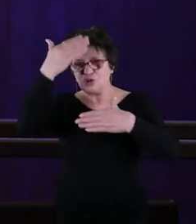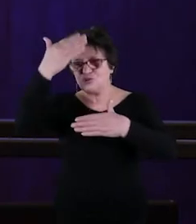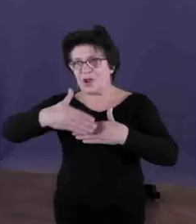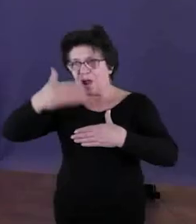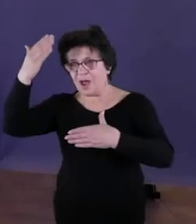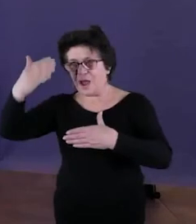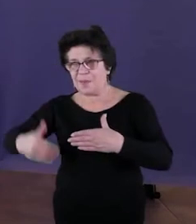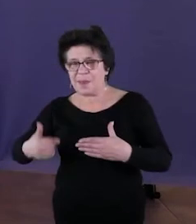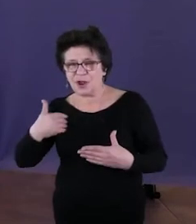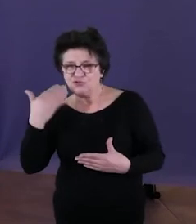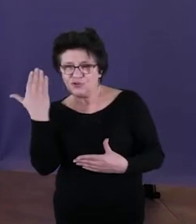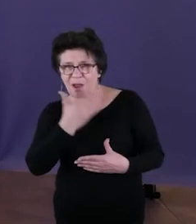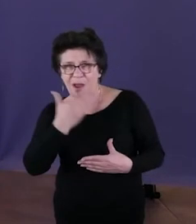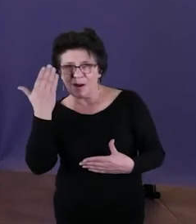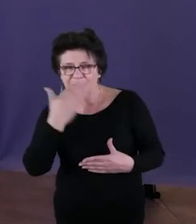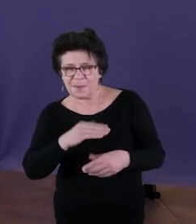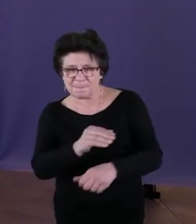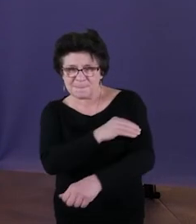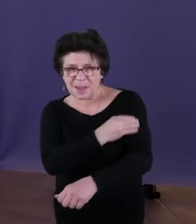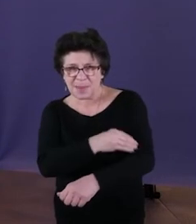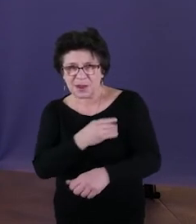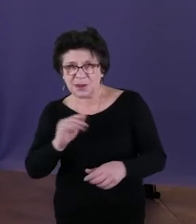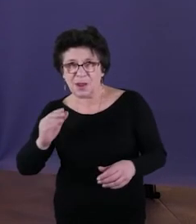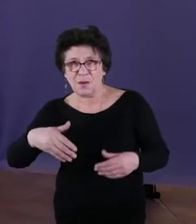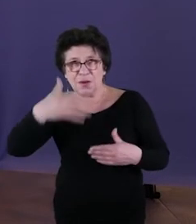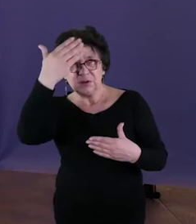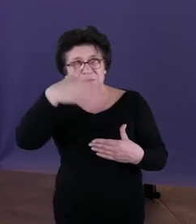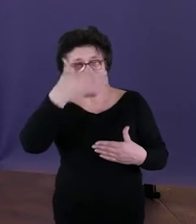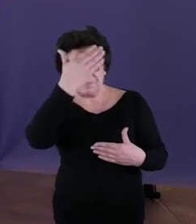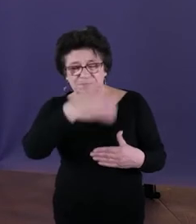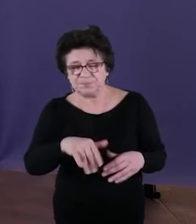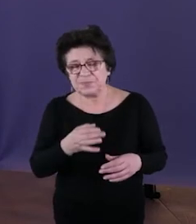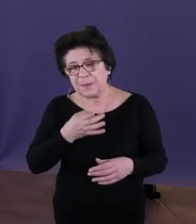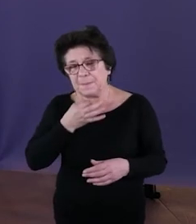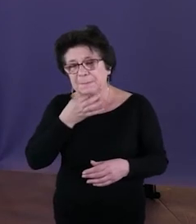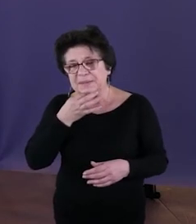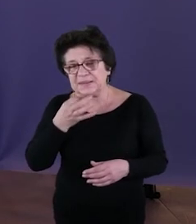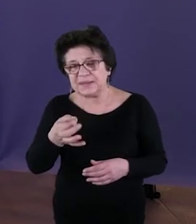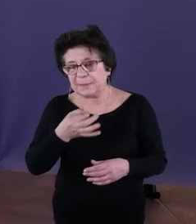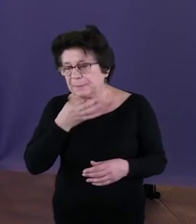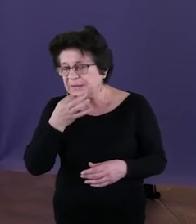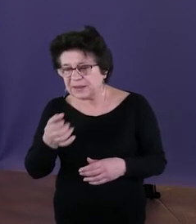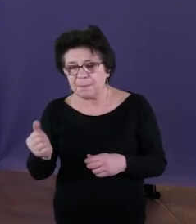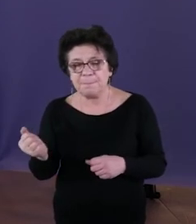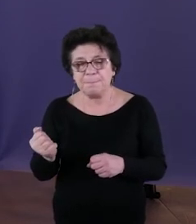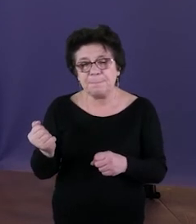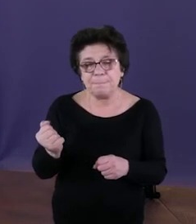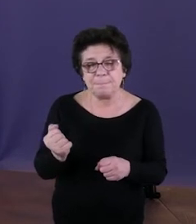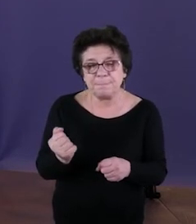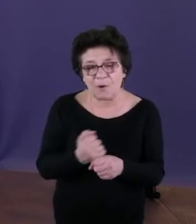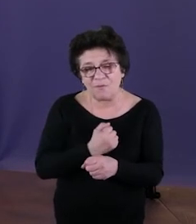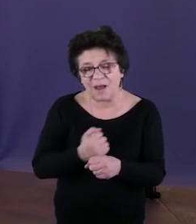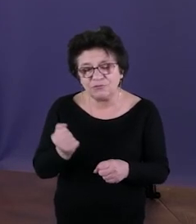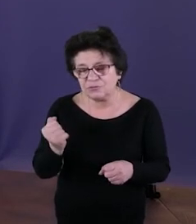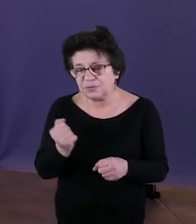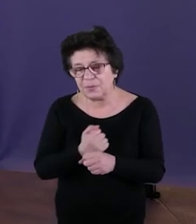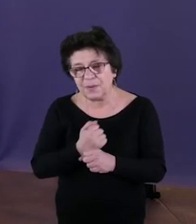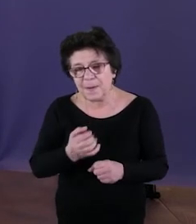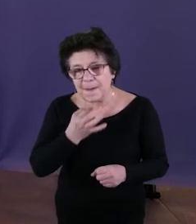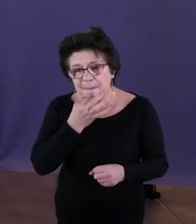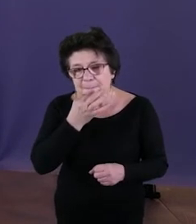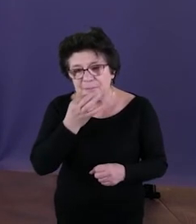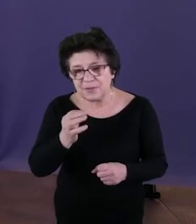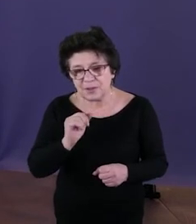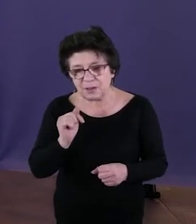wyglądało mrocznie tajemniczo i zadano mi bardzo poważne pytanie tam ktoś robił kto był mistrzem tej ceremonii powiedział